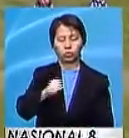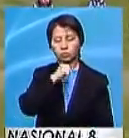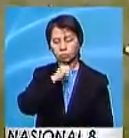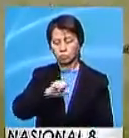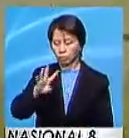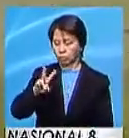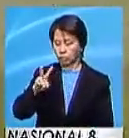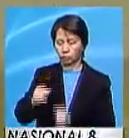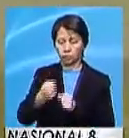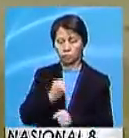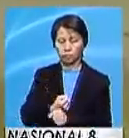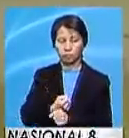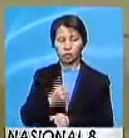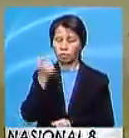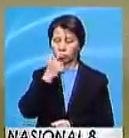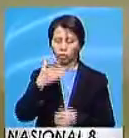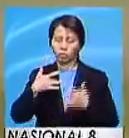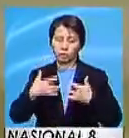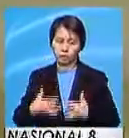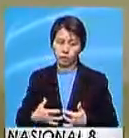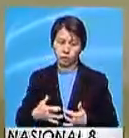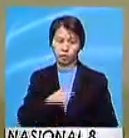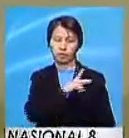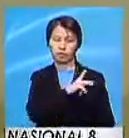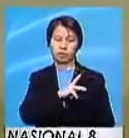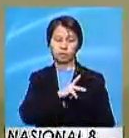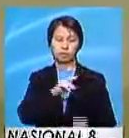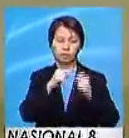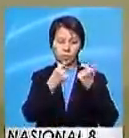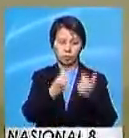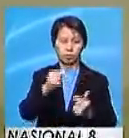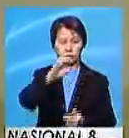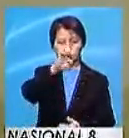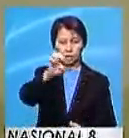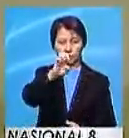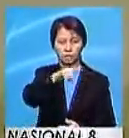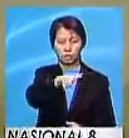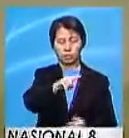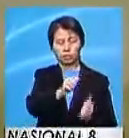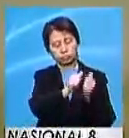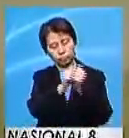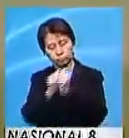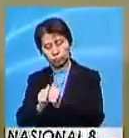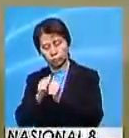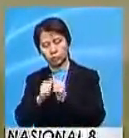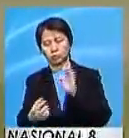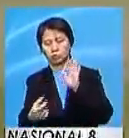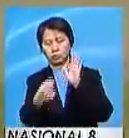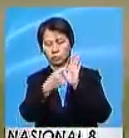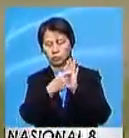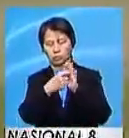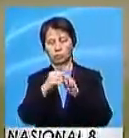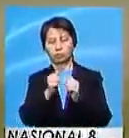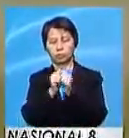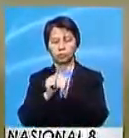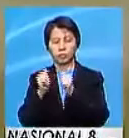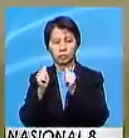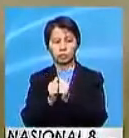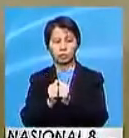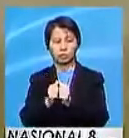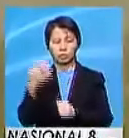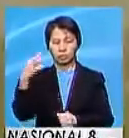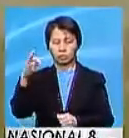42 tahun ini juga tidak mahu mengecewakan Ketua Pasukan Eropah Darren Clark yang memilihnya untuk disenarai bersama-sama 11